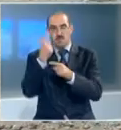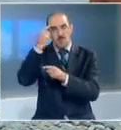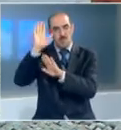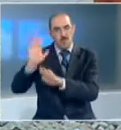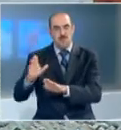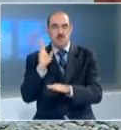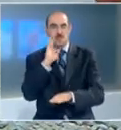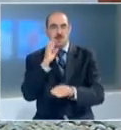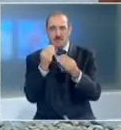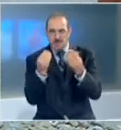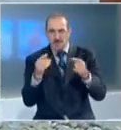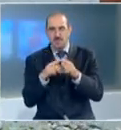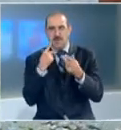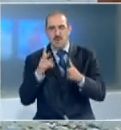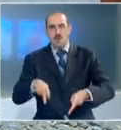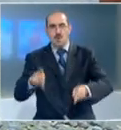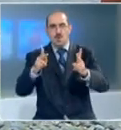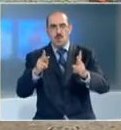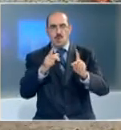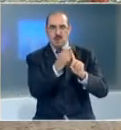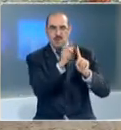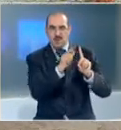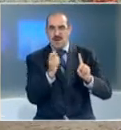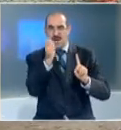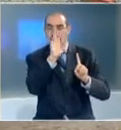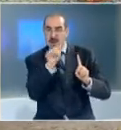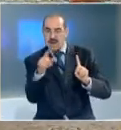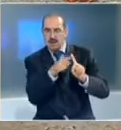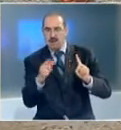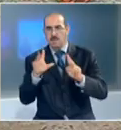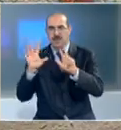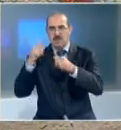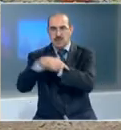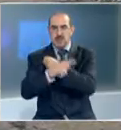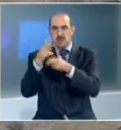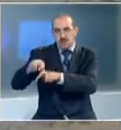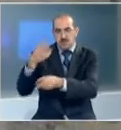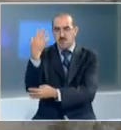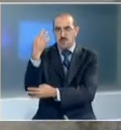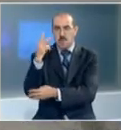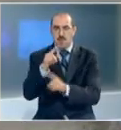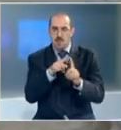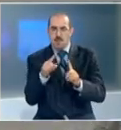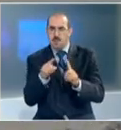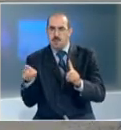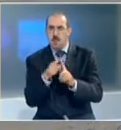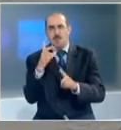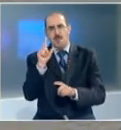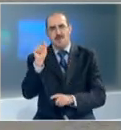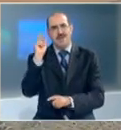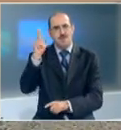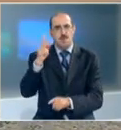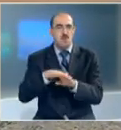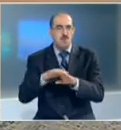خطر التصحر، يعرف الطريق بين أدرار والبيض عملية تشجير على مسافة 20 كيلومتر، نظرا